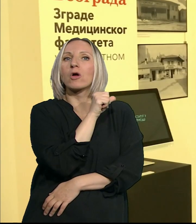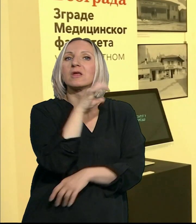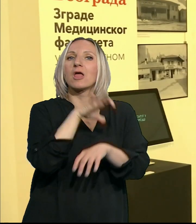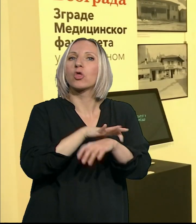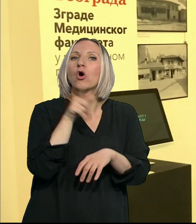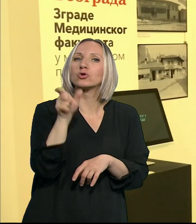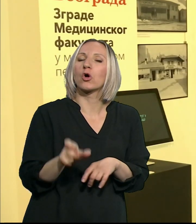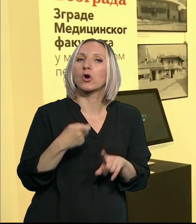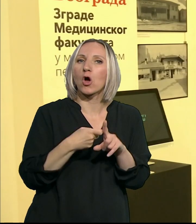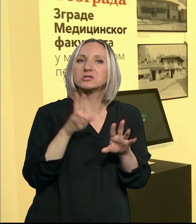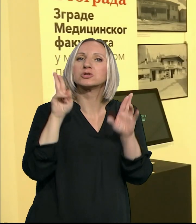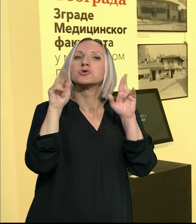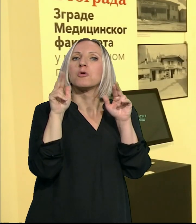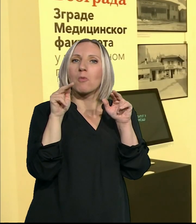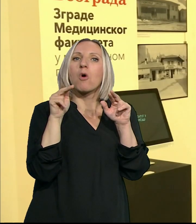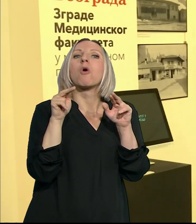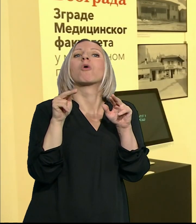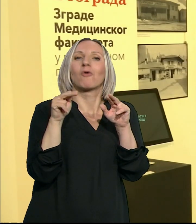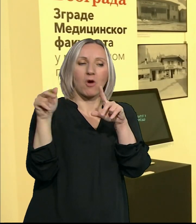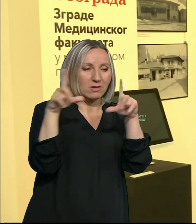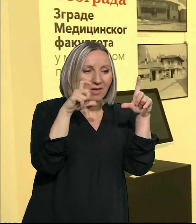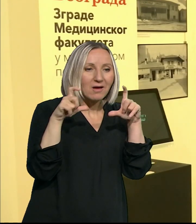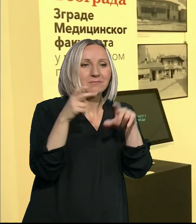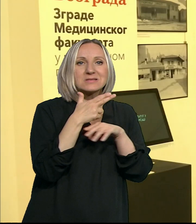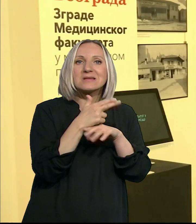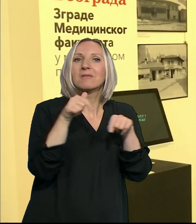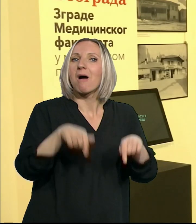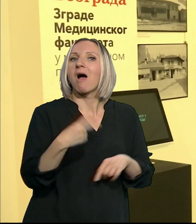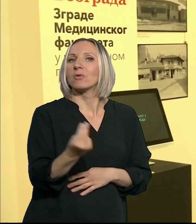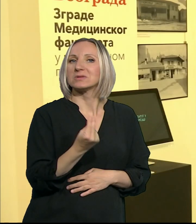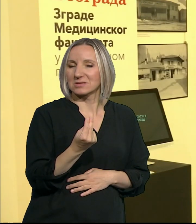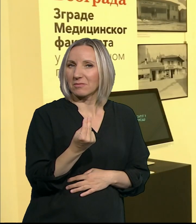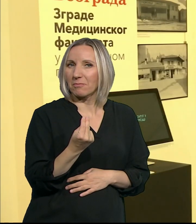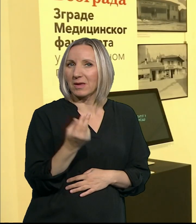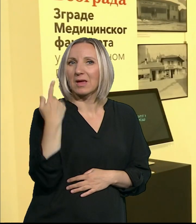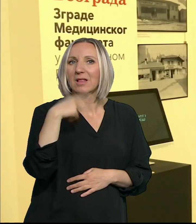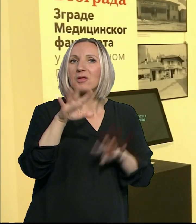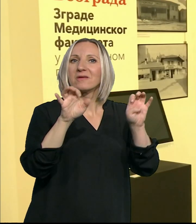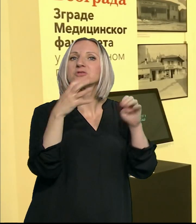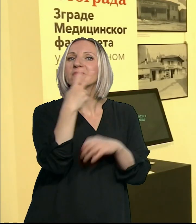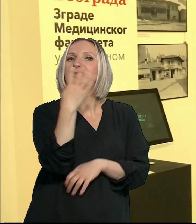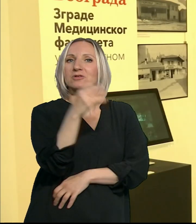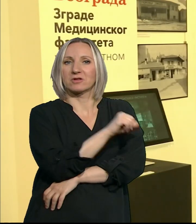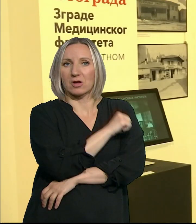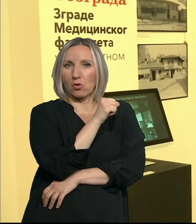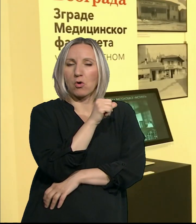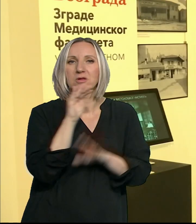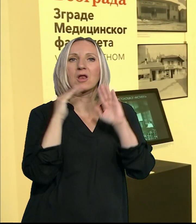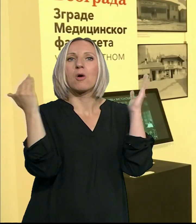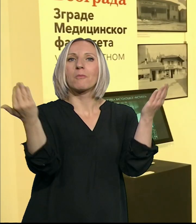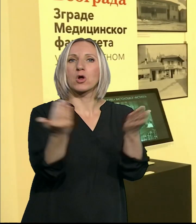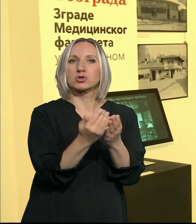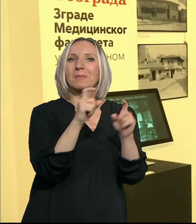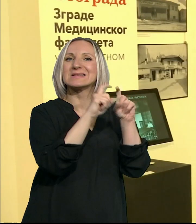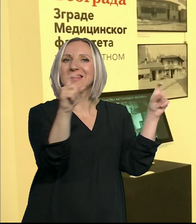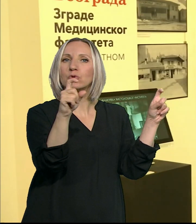da realizuje, da primeni i na ovim prostorima i 1924. godine u prostorijama